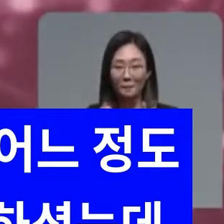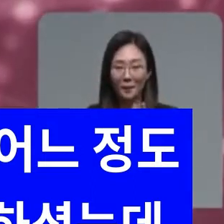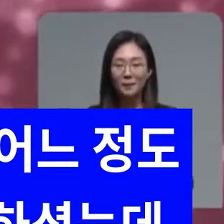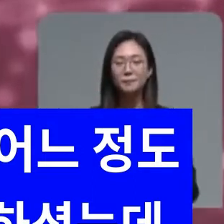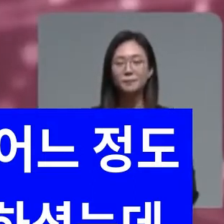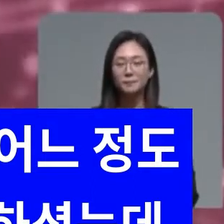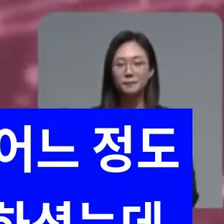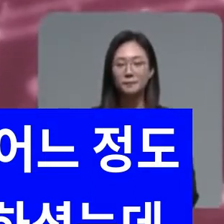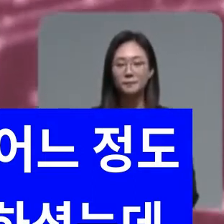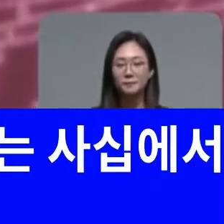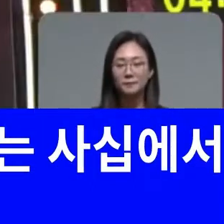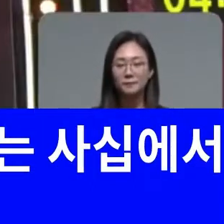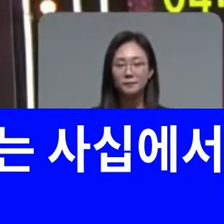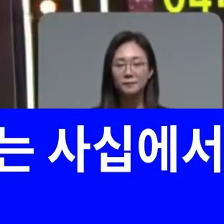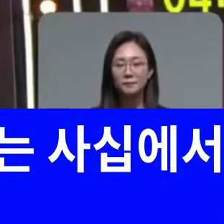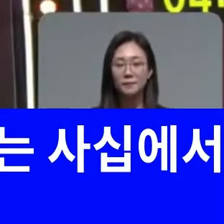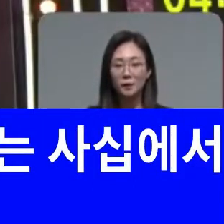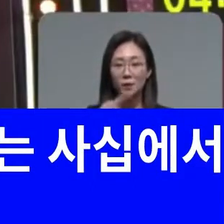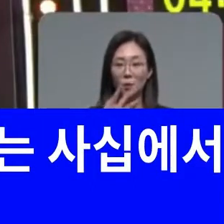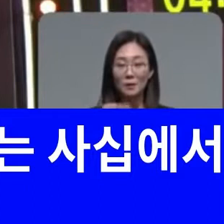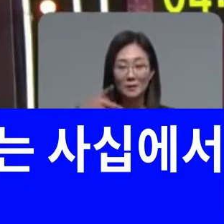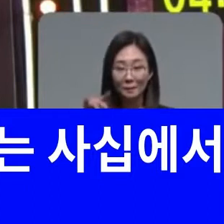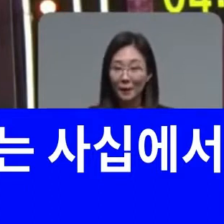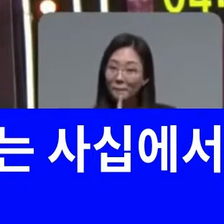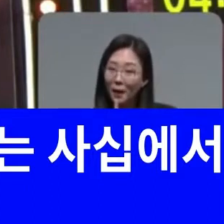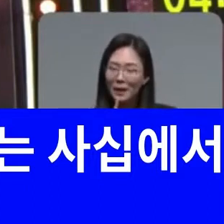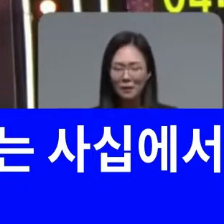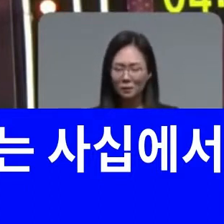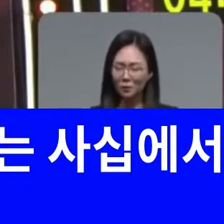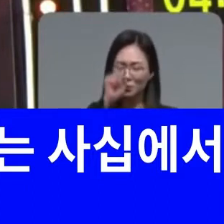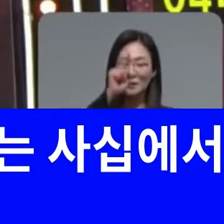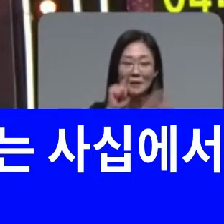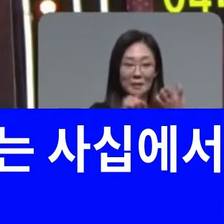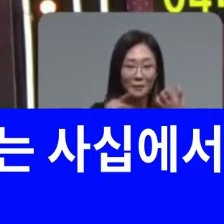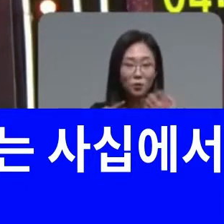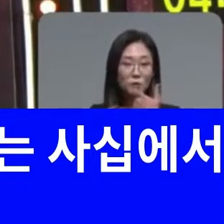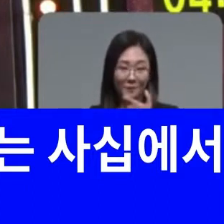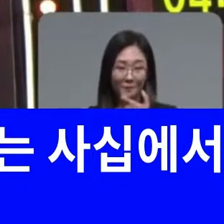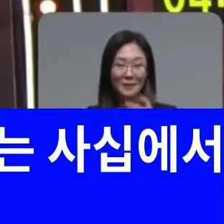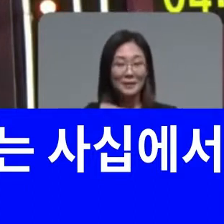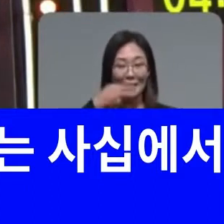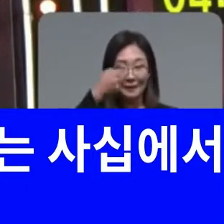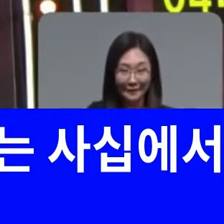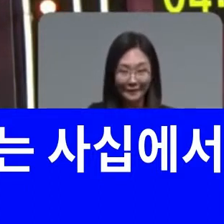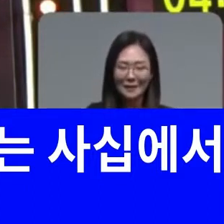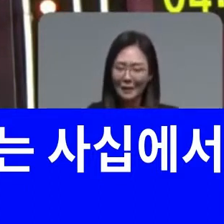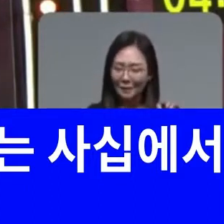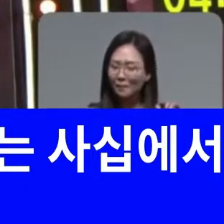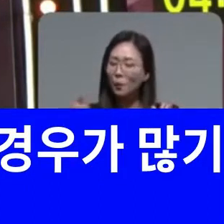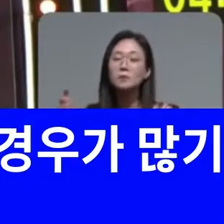하셨는데 롱쌤이라고 하는 거는 40에서 한 60km 고도고 사드는 40에서 150km